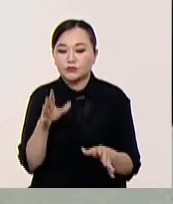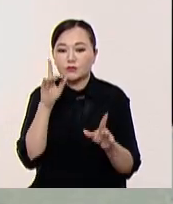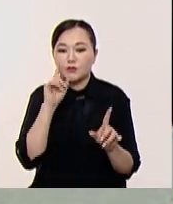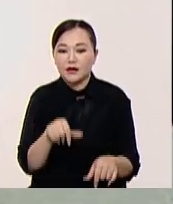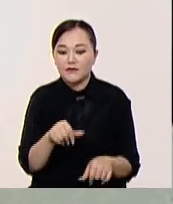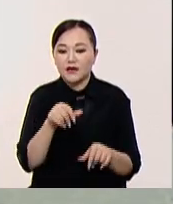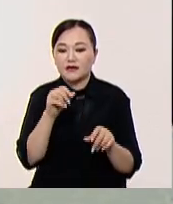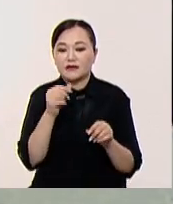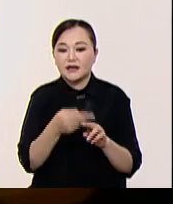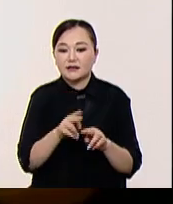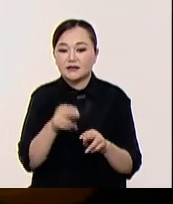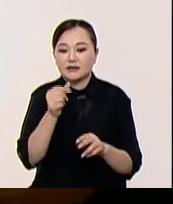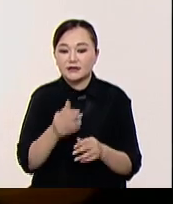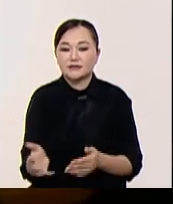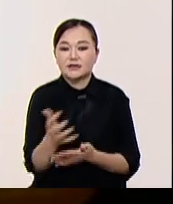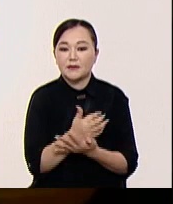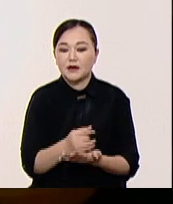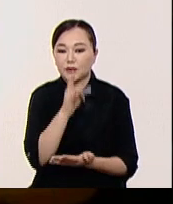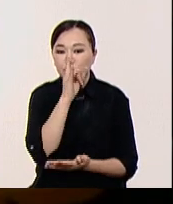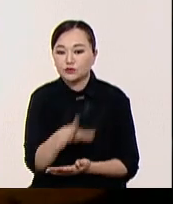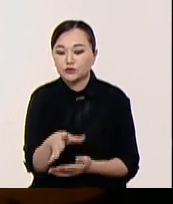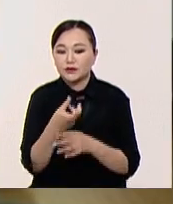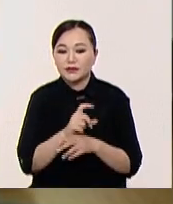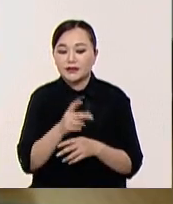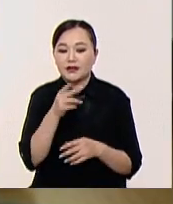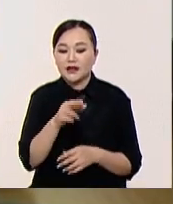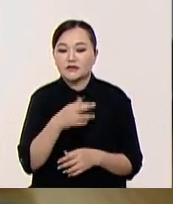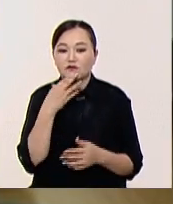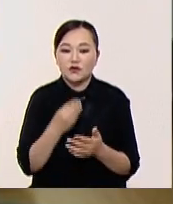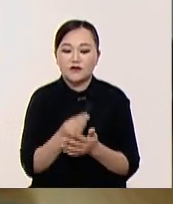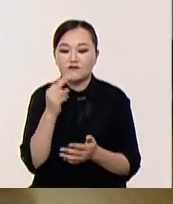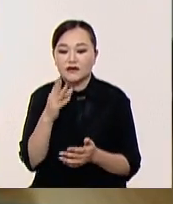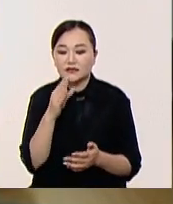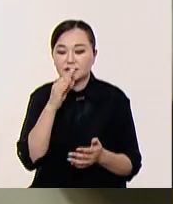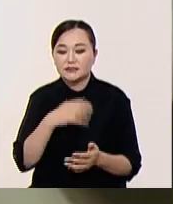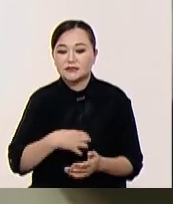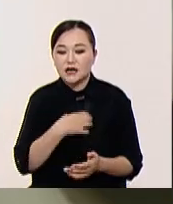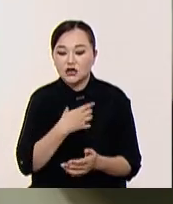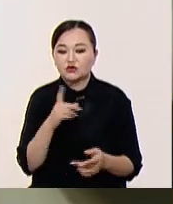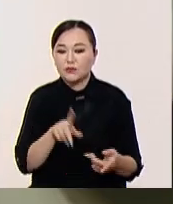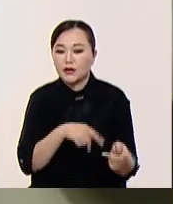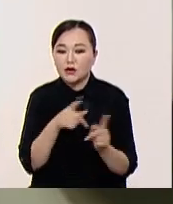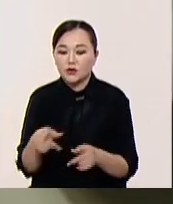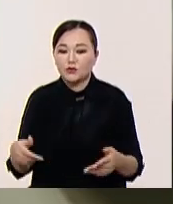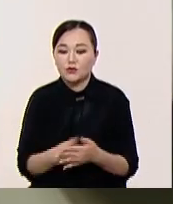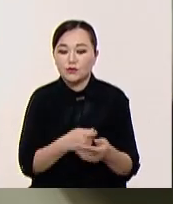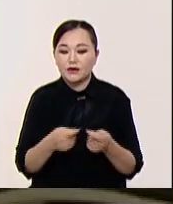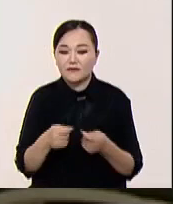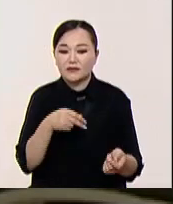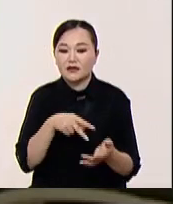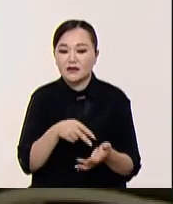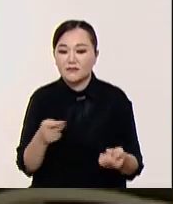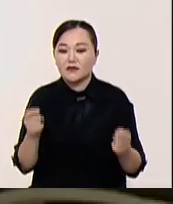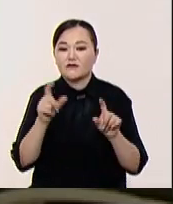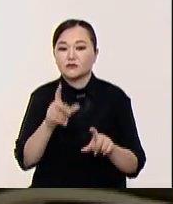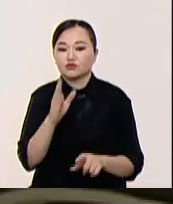права взимать эти платежи. Следующей проблемой для собственников квартир оказался страх, что при переходе на новое управление тариф